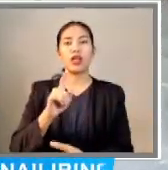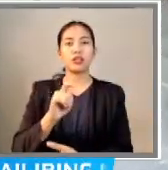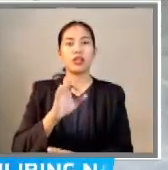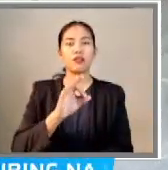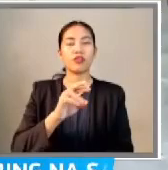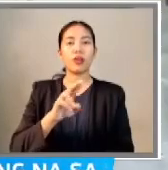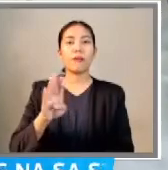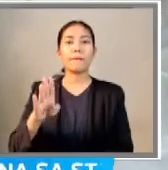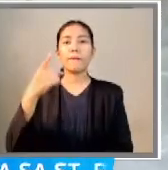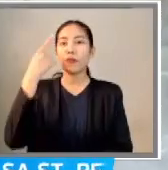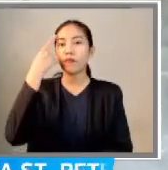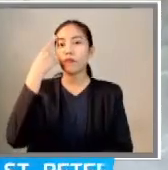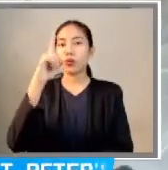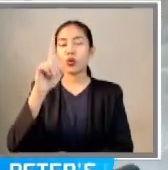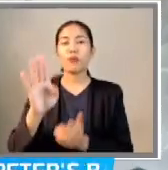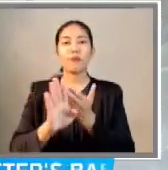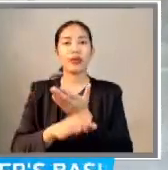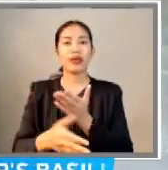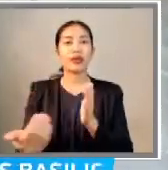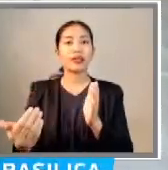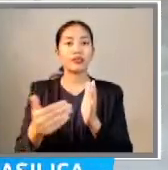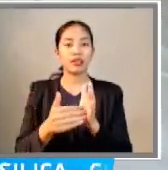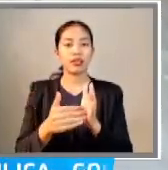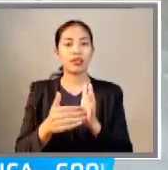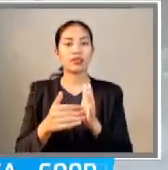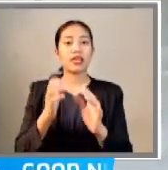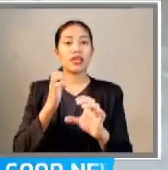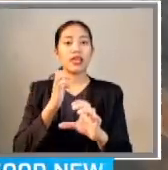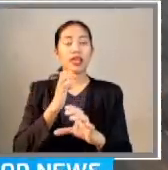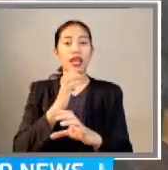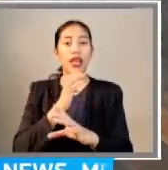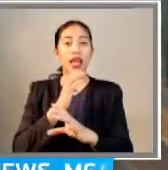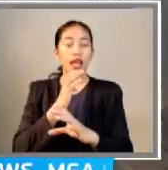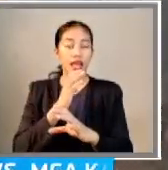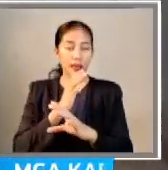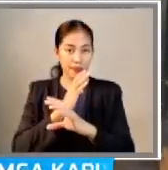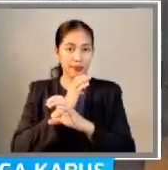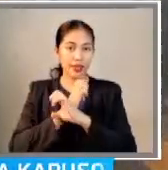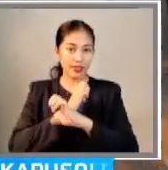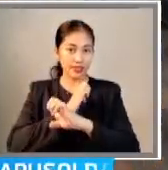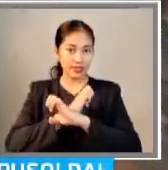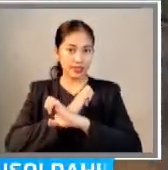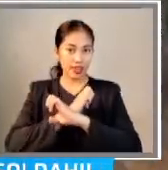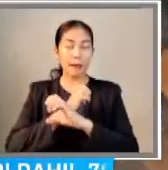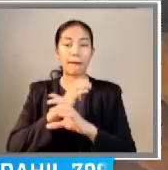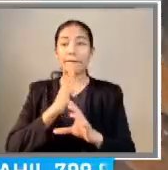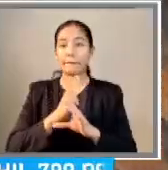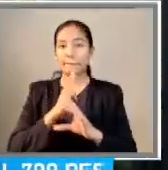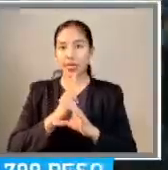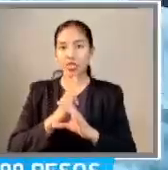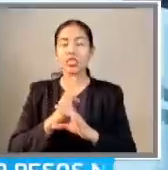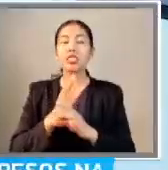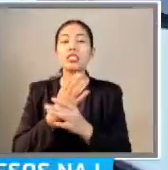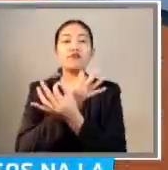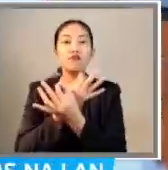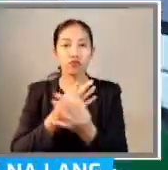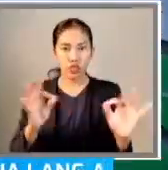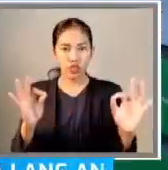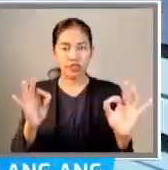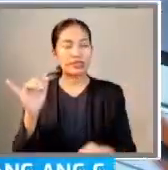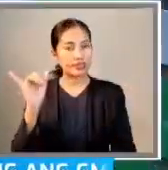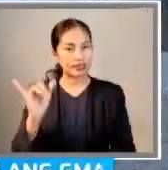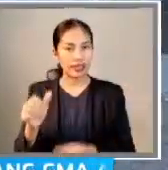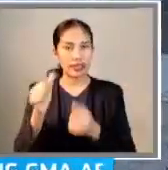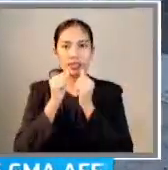pagbabalik muli ng EDSA Bus Carousel o yung libreng sakay sa EDSA Bus Carousel. Ito yung inanunsyo ngayong umaga ng LTFRB